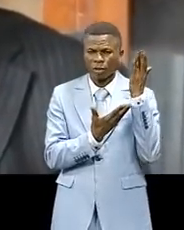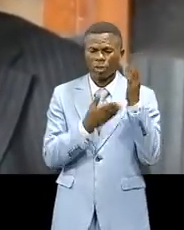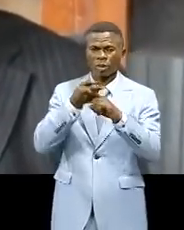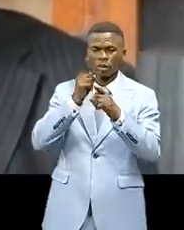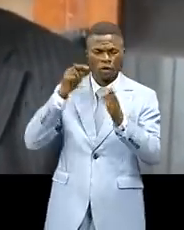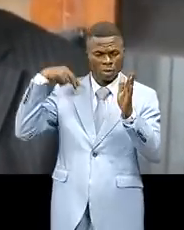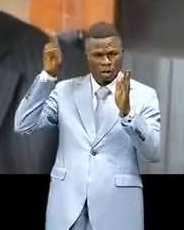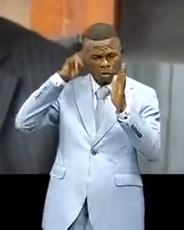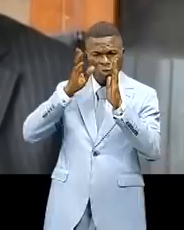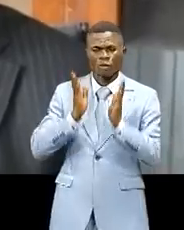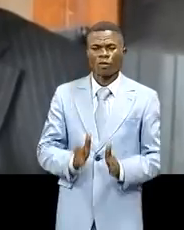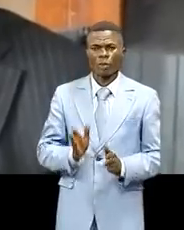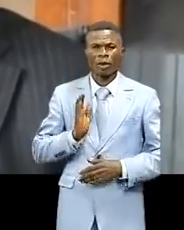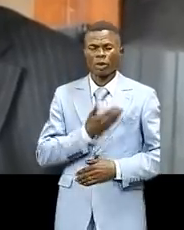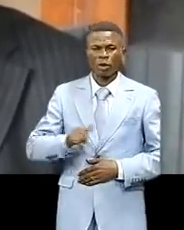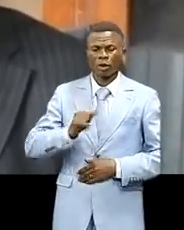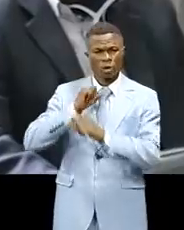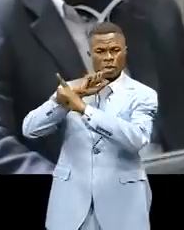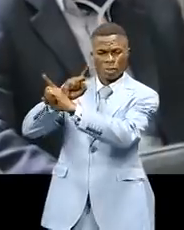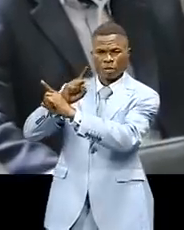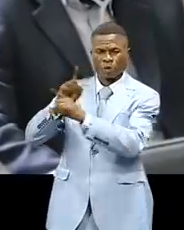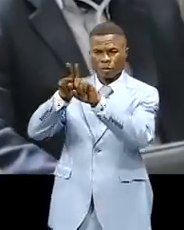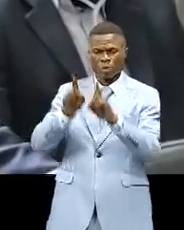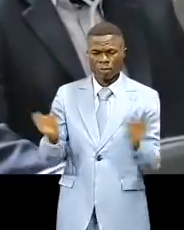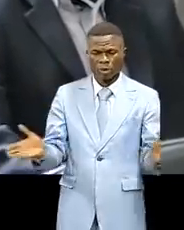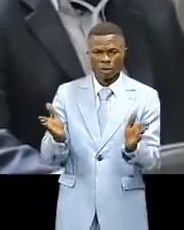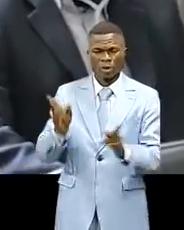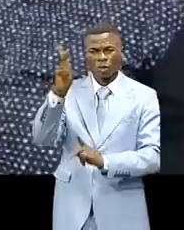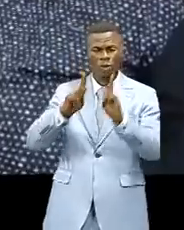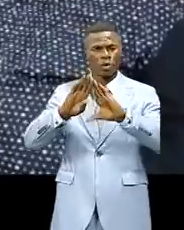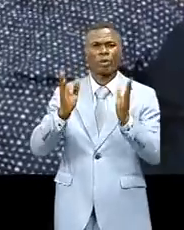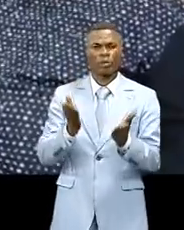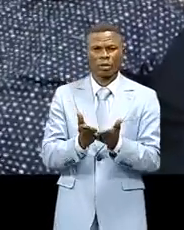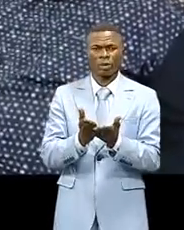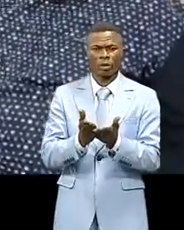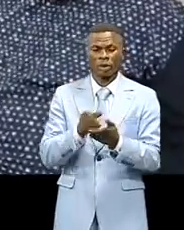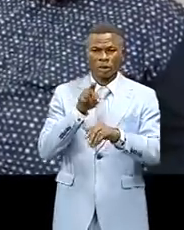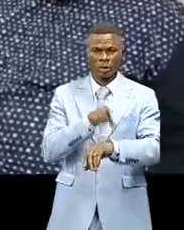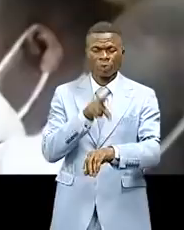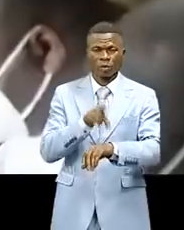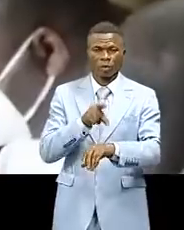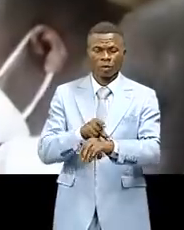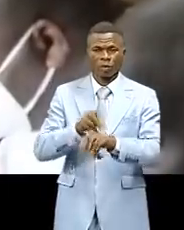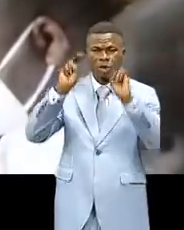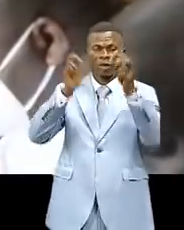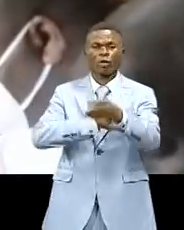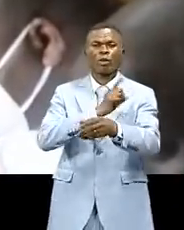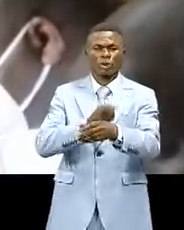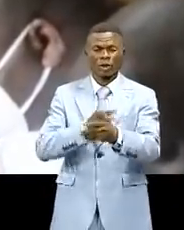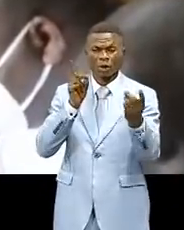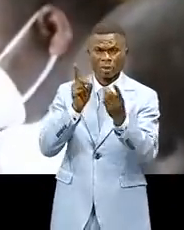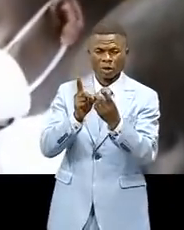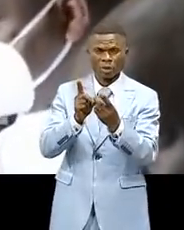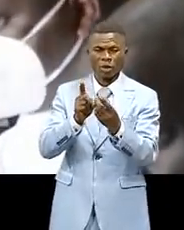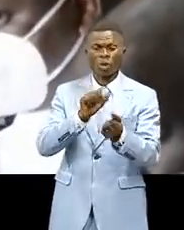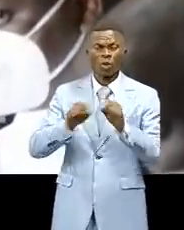gouvernements de la république ou la protection et l'encadrement de la population en cette période où goma fait face à des